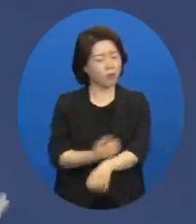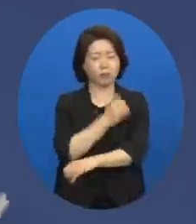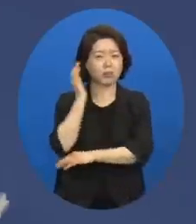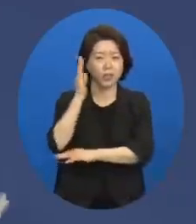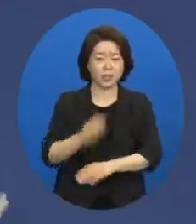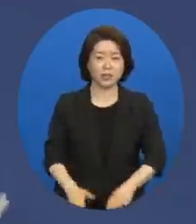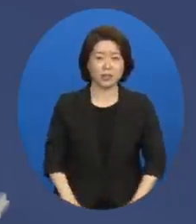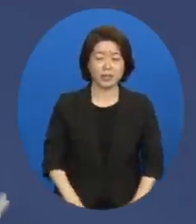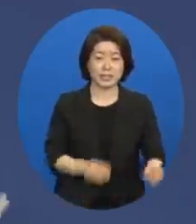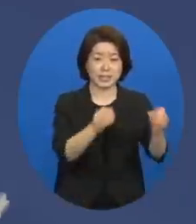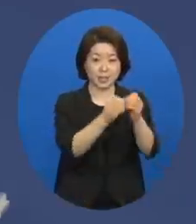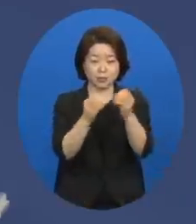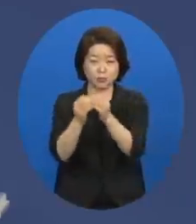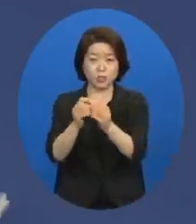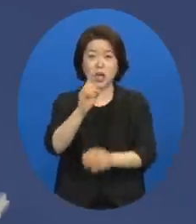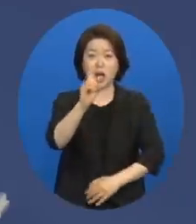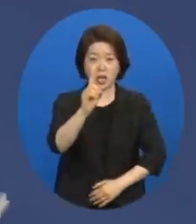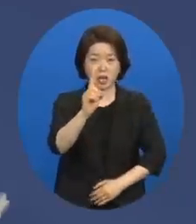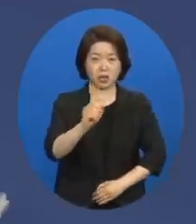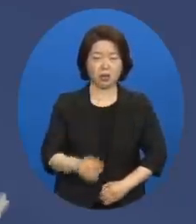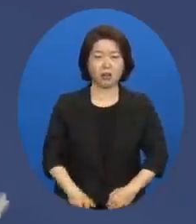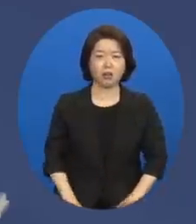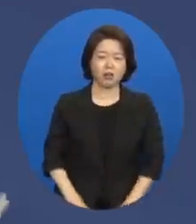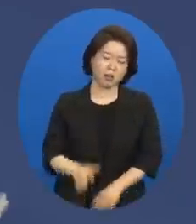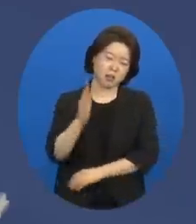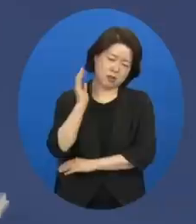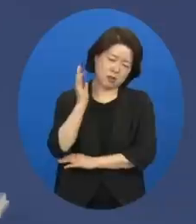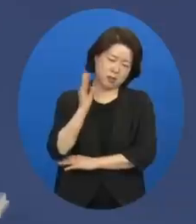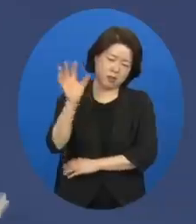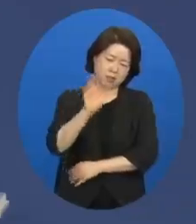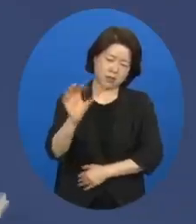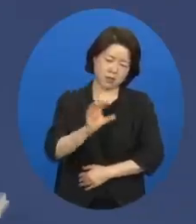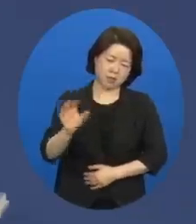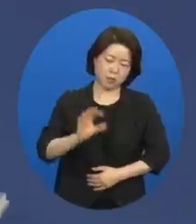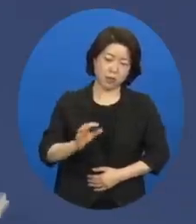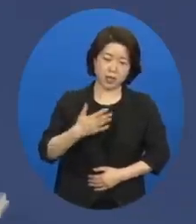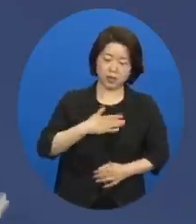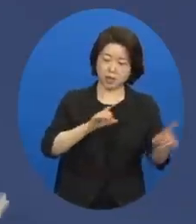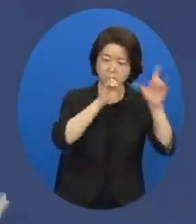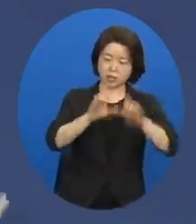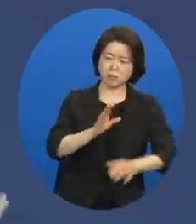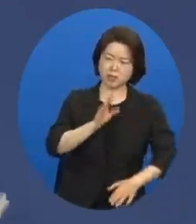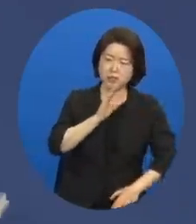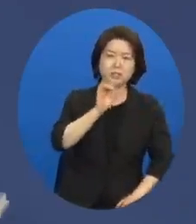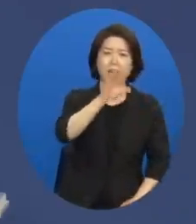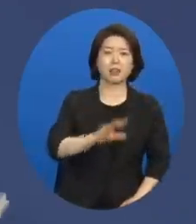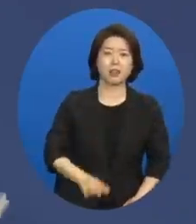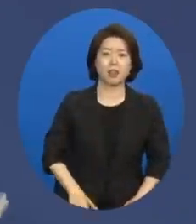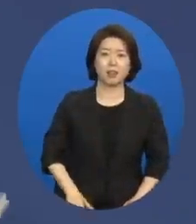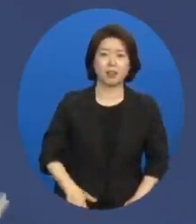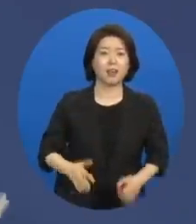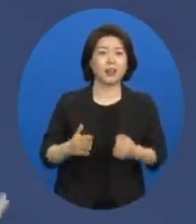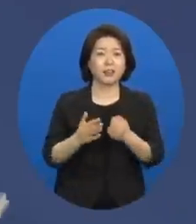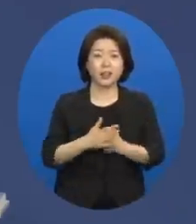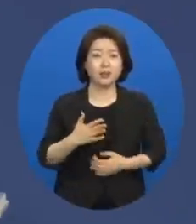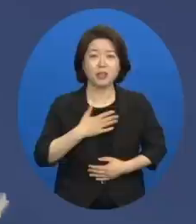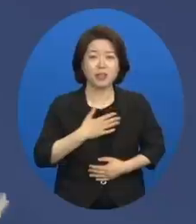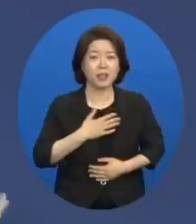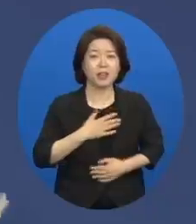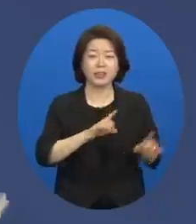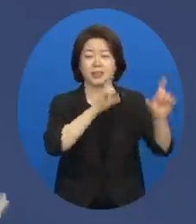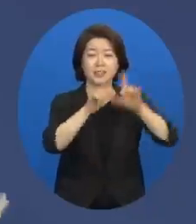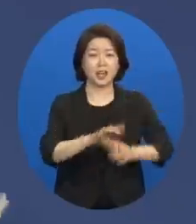한 절로 되어 있는 요절을 수없이 반복해도 실제가 안 되니까 그냥 늘 자기들에게 실제가 안 돼서